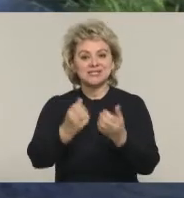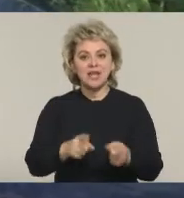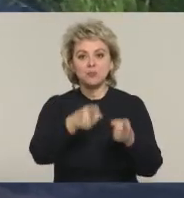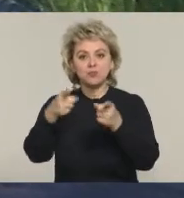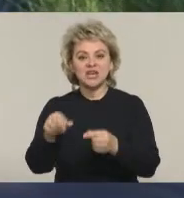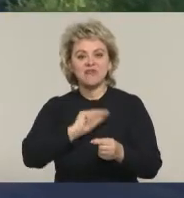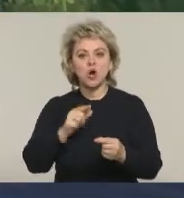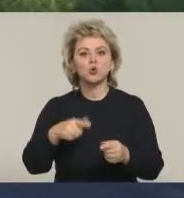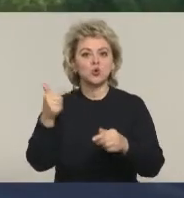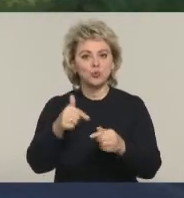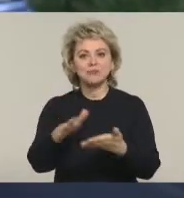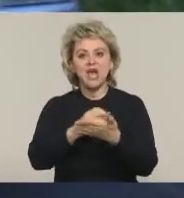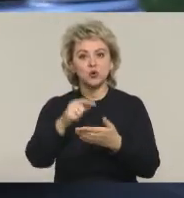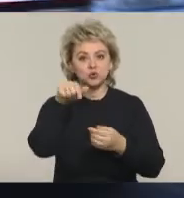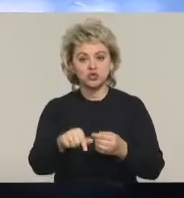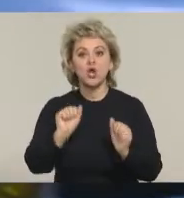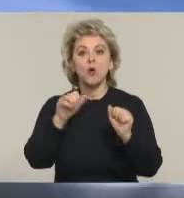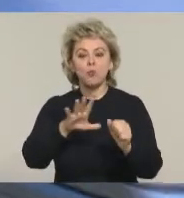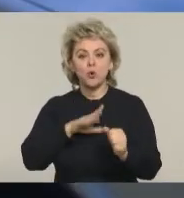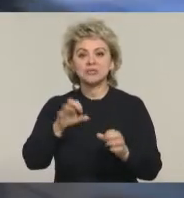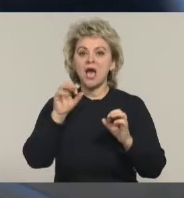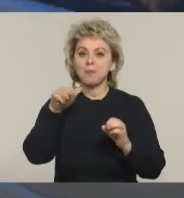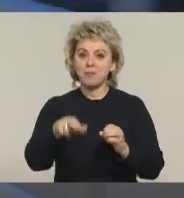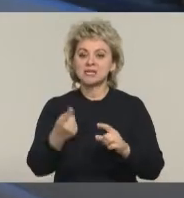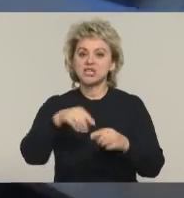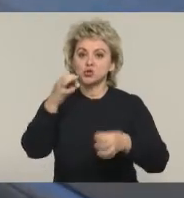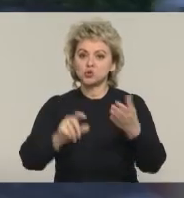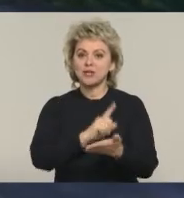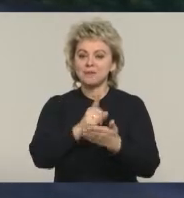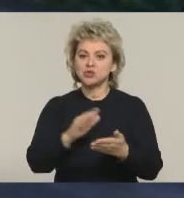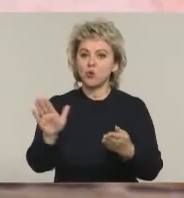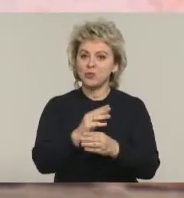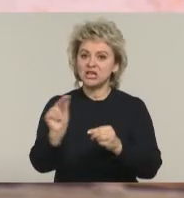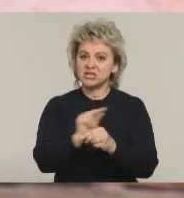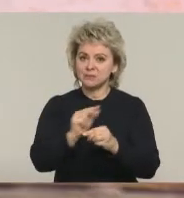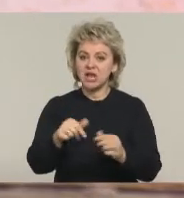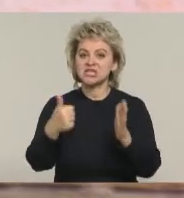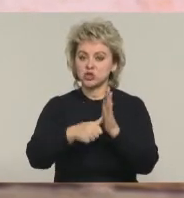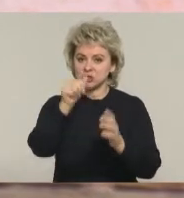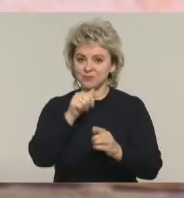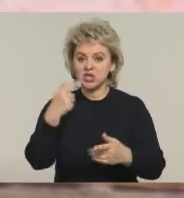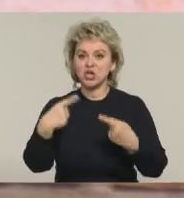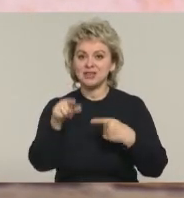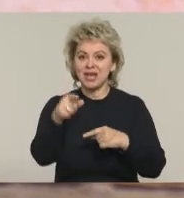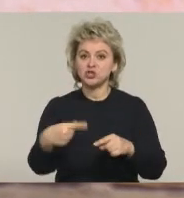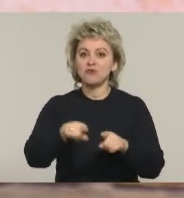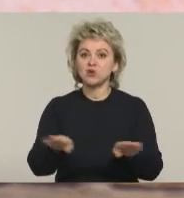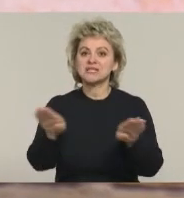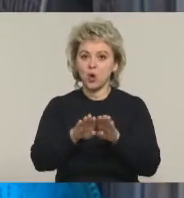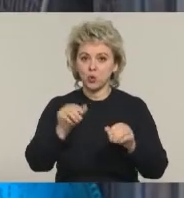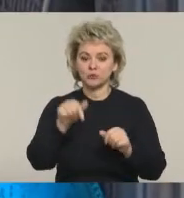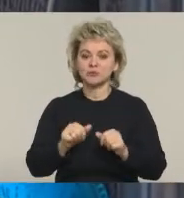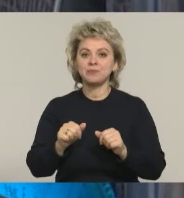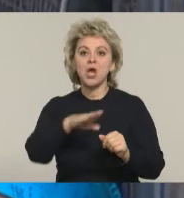переправа работает с грубыми нарушениями и может быть опасна. Суд обязал устранить недостатки за полгода, иначе переезд просто